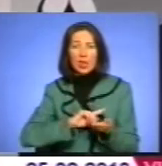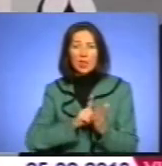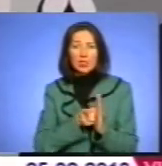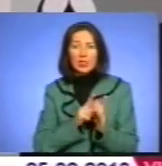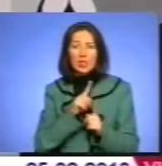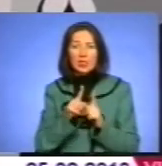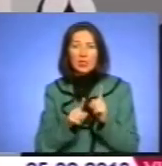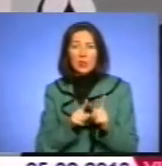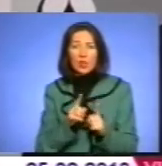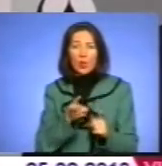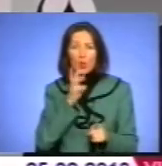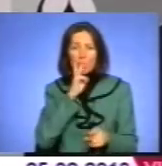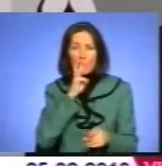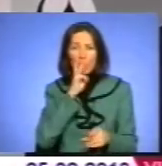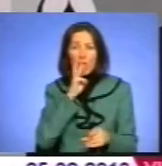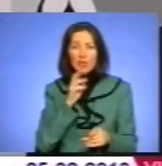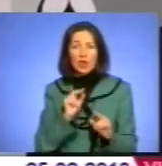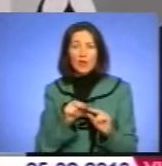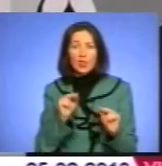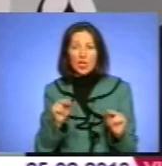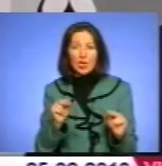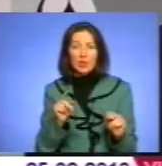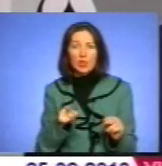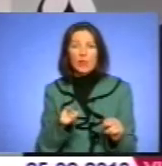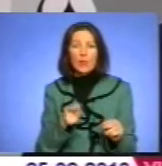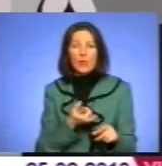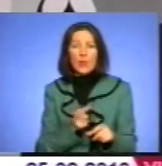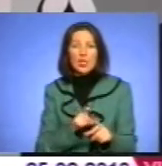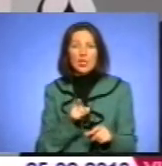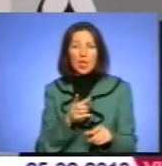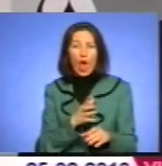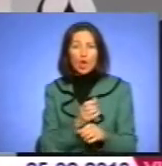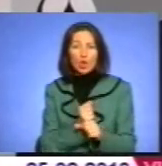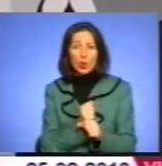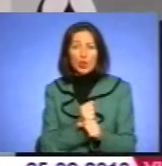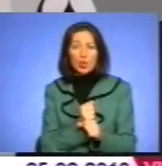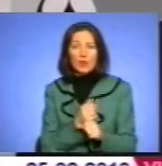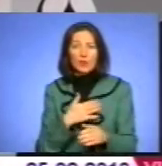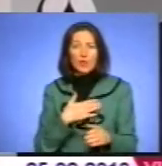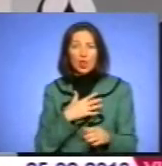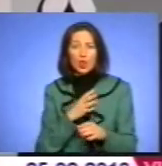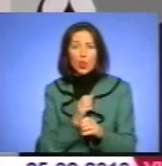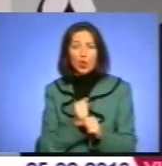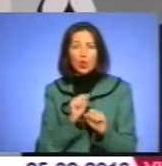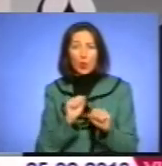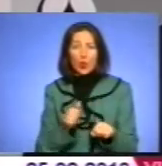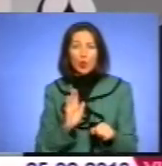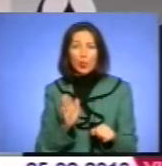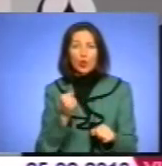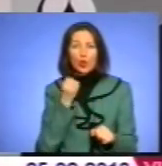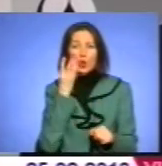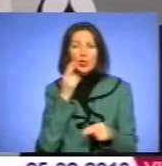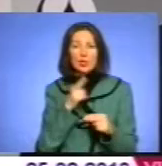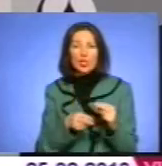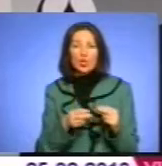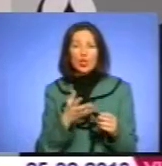у заробітній платі у вчителів, і тим більше на їхні скорочення. Ну, у нас скорочення можуть бути, коли закінчиться